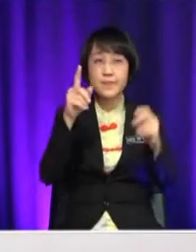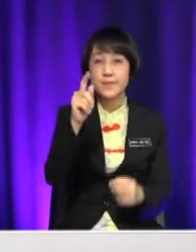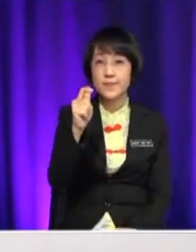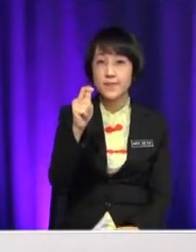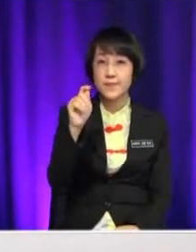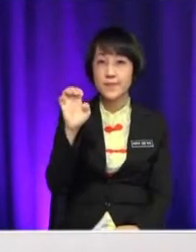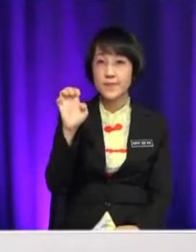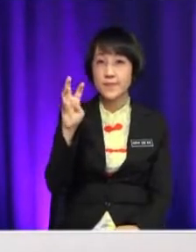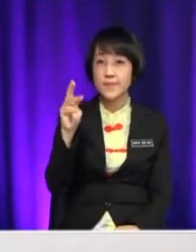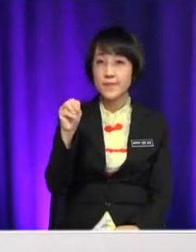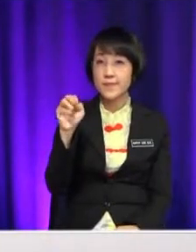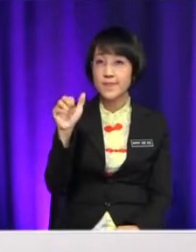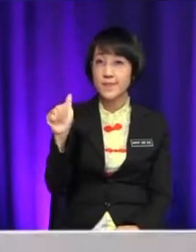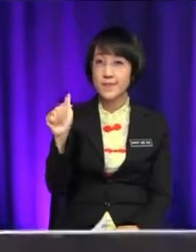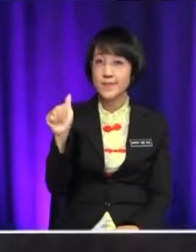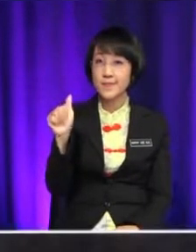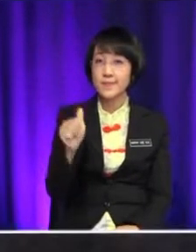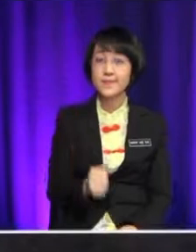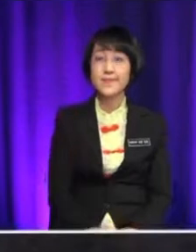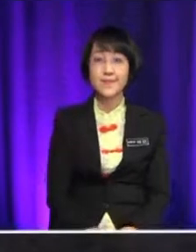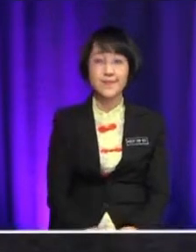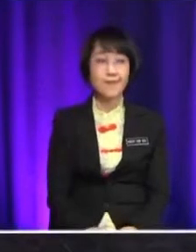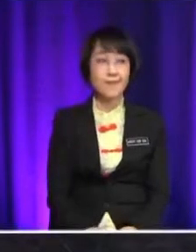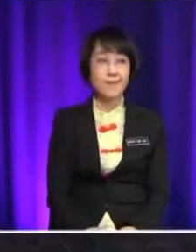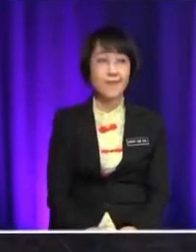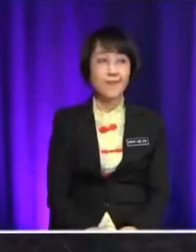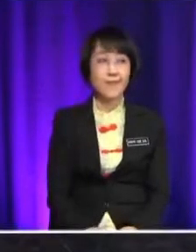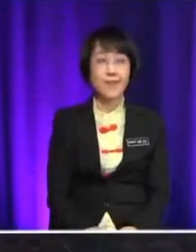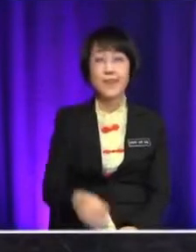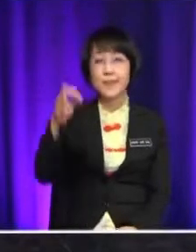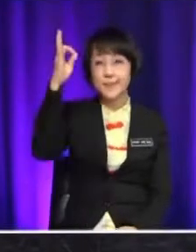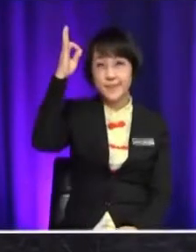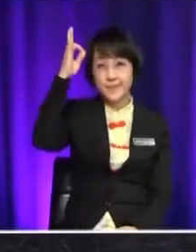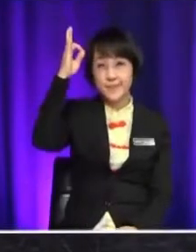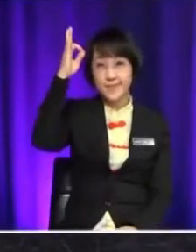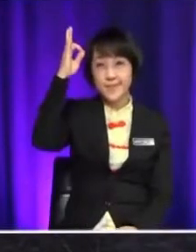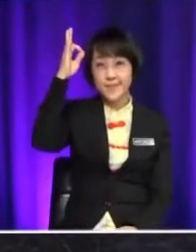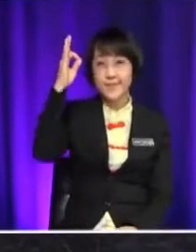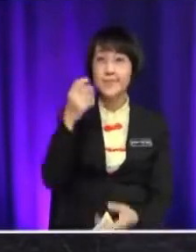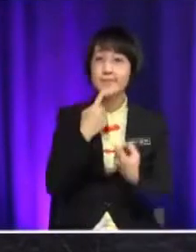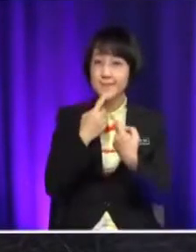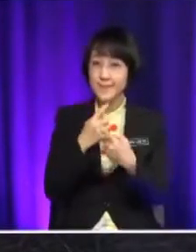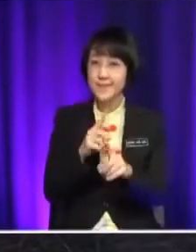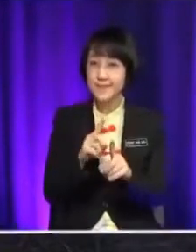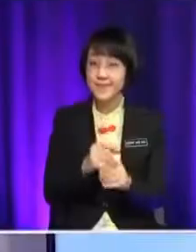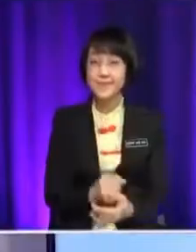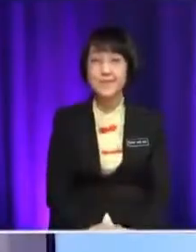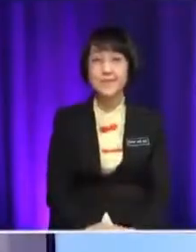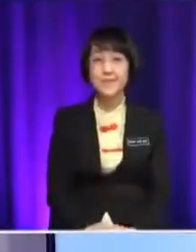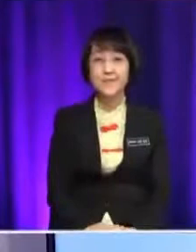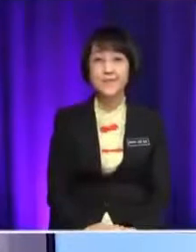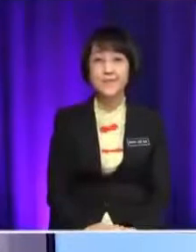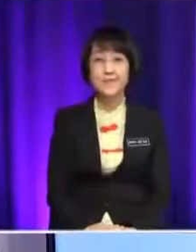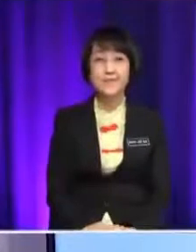Kita minta tangan. Kita angkat minta hero tangan. Kita lah cikgu. Faizrin. Silakan Faizrin. Tapi kali ni Faizrin kena